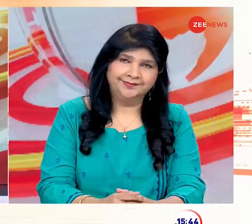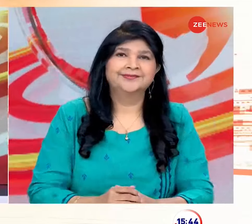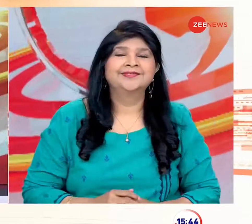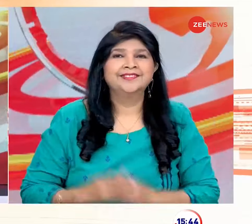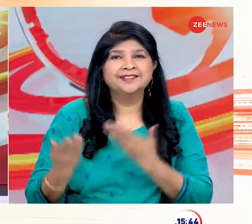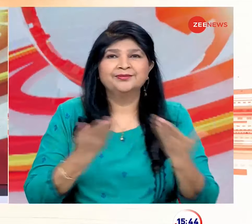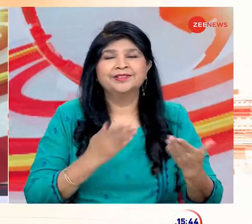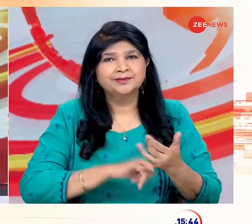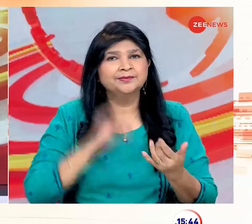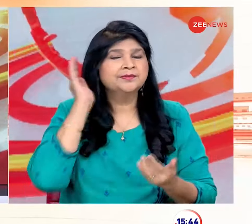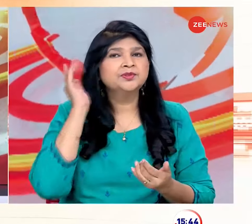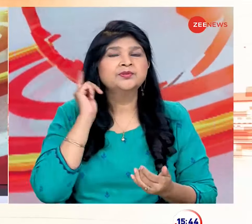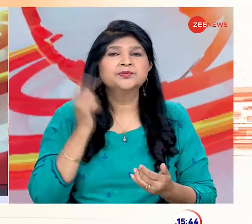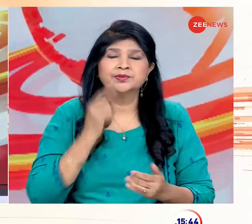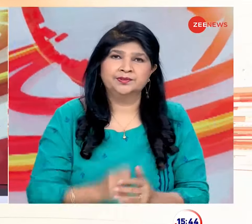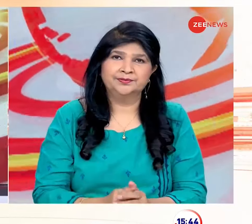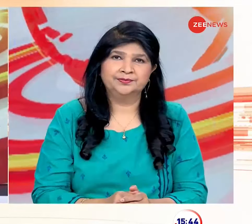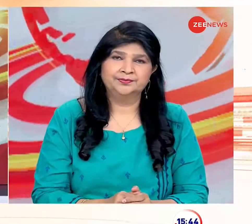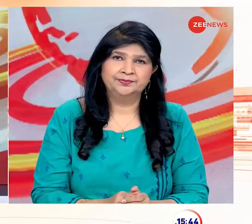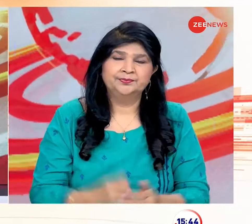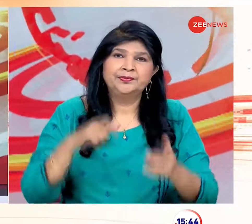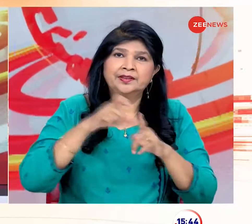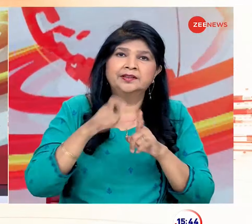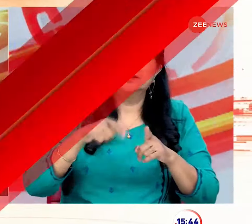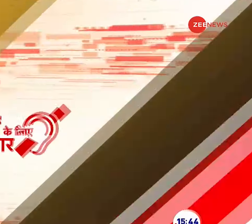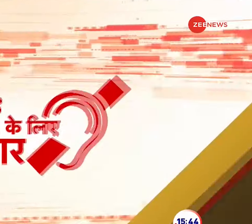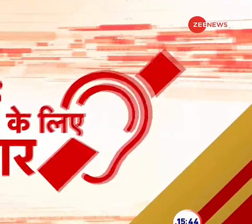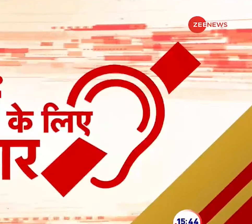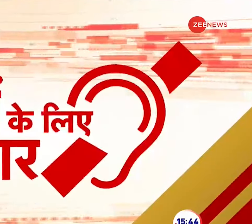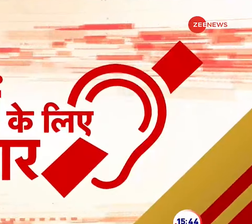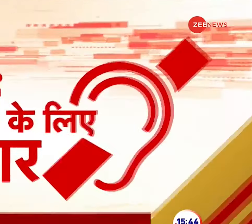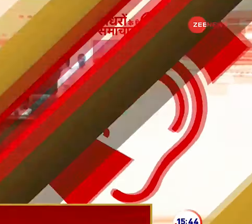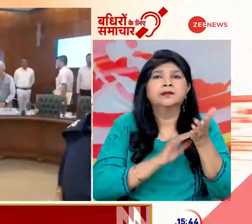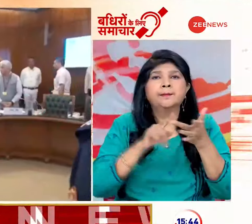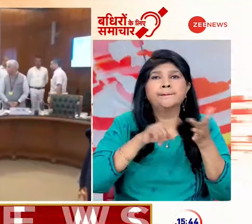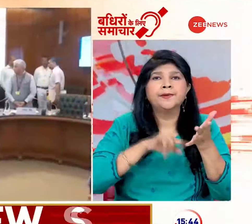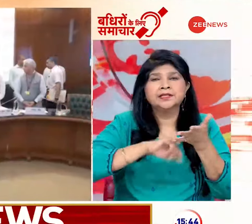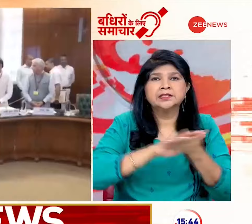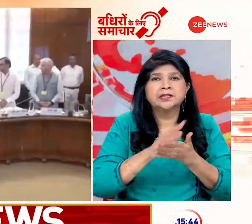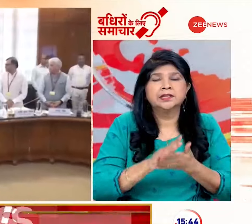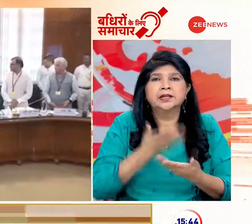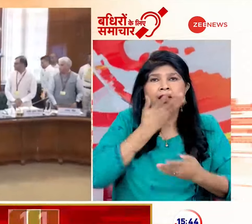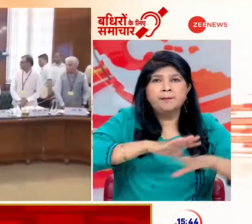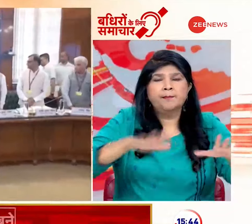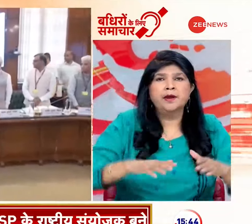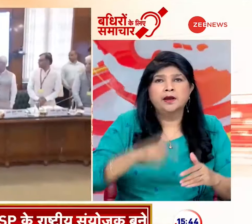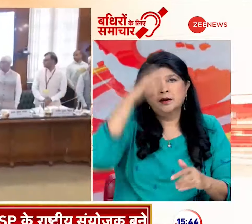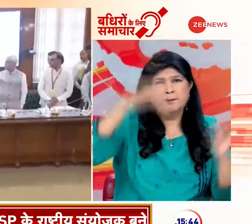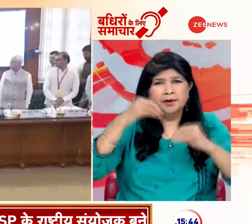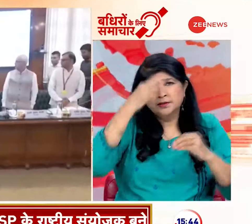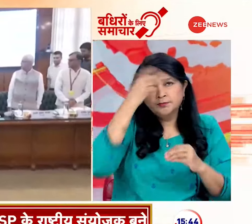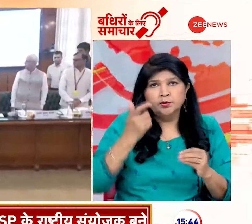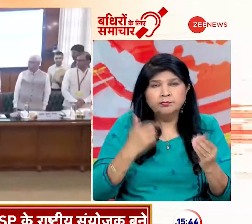अब वक्त हो चला है बधिरों के लिए समाचार का। दिल्ली में गृह मंत्री अमित शाह ने बाढ़ बारिश से पैदा होने वाली परेशानियों से